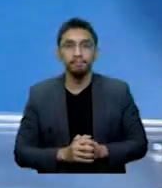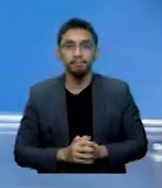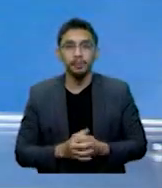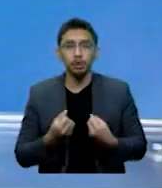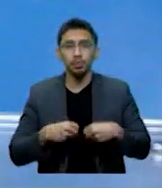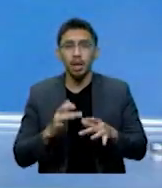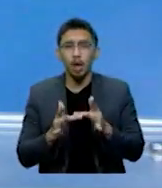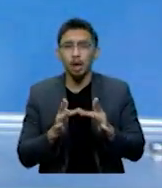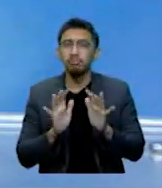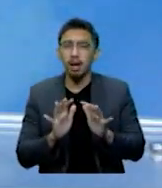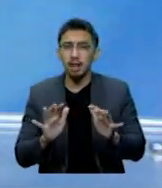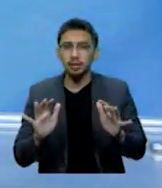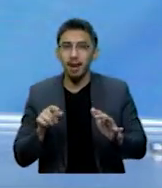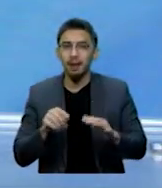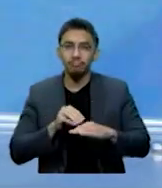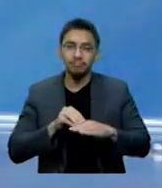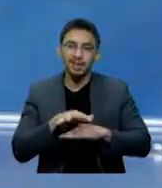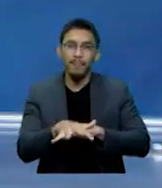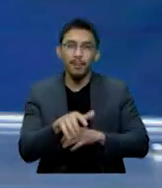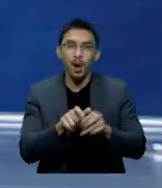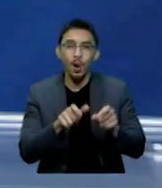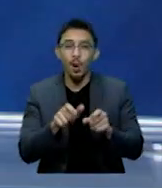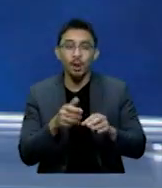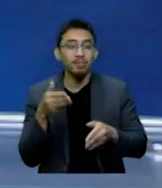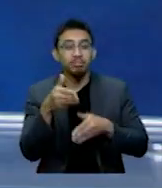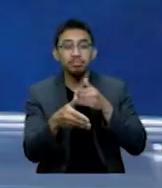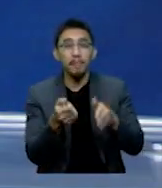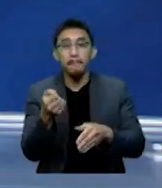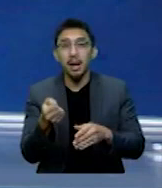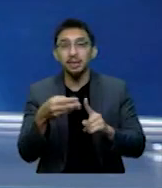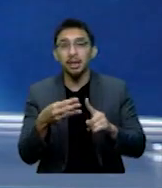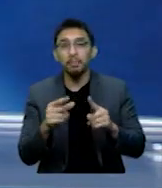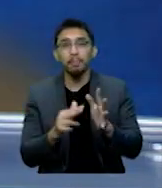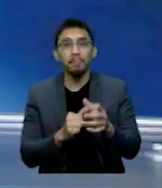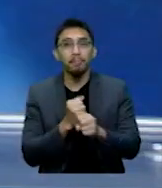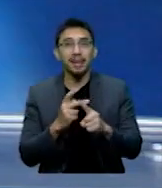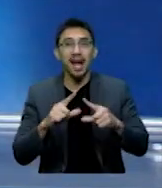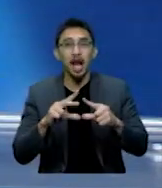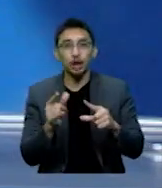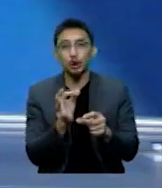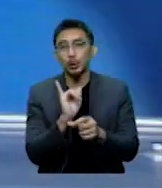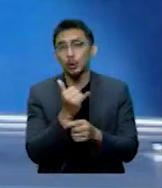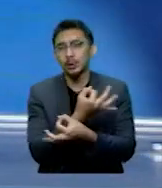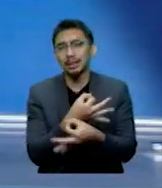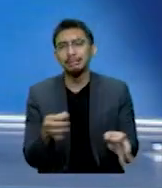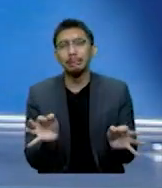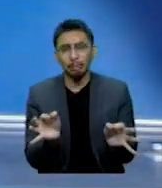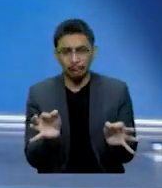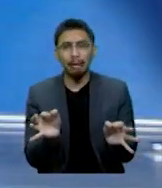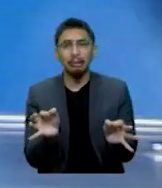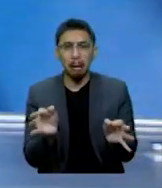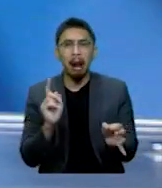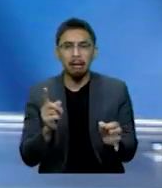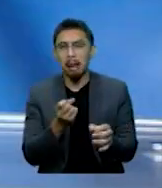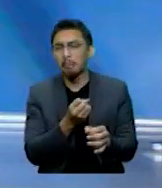Pemirsa, maraknya penjualan online yang berdampak pada sepinya pengunjung pasar Beringharjo, Yogyakarta dan berujung ditutupnya